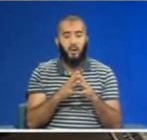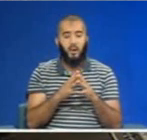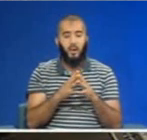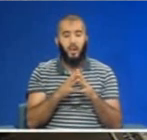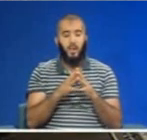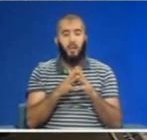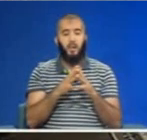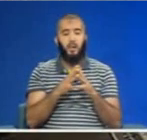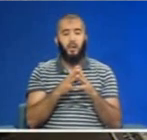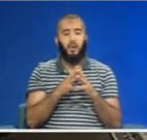القش يعني القش نتاعها معها